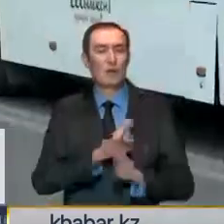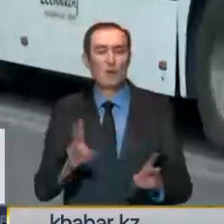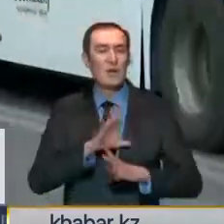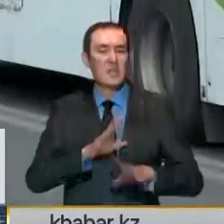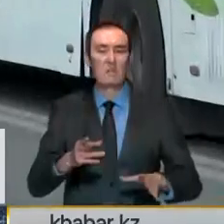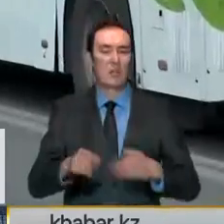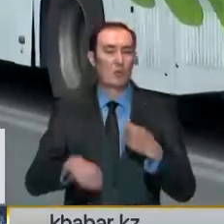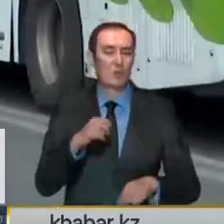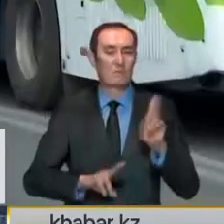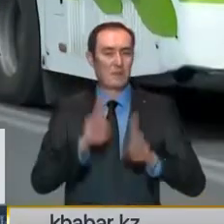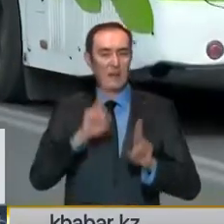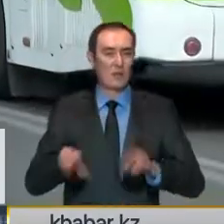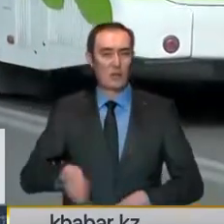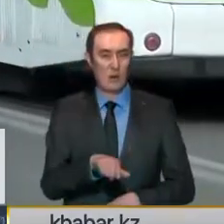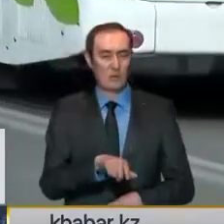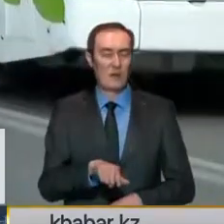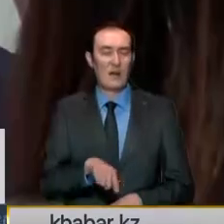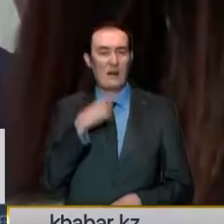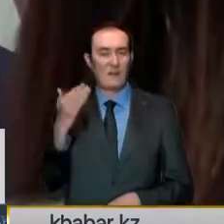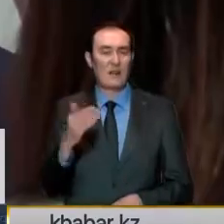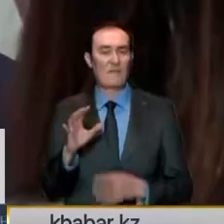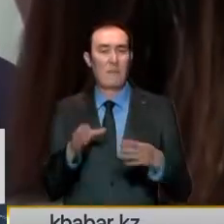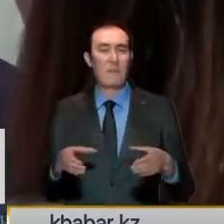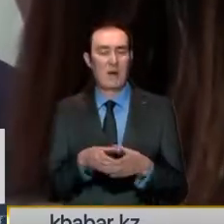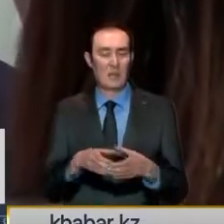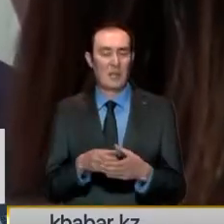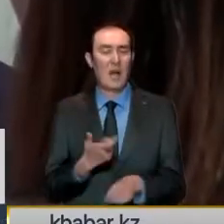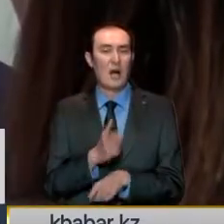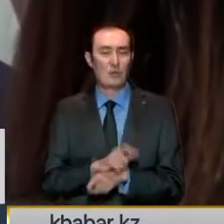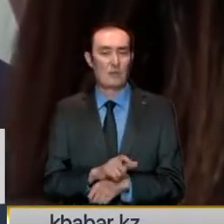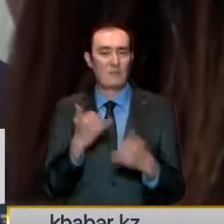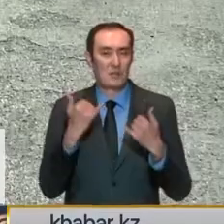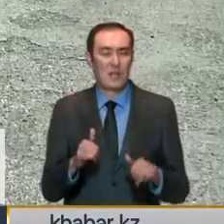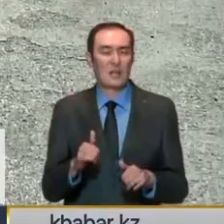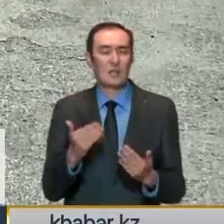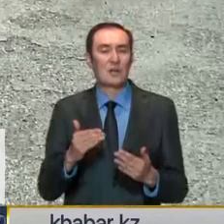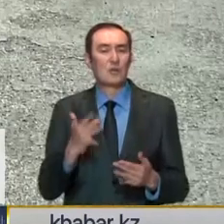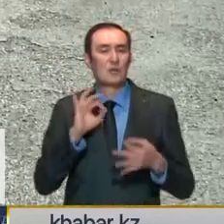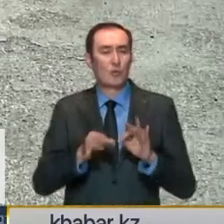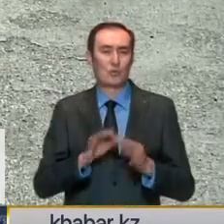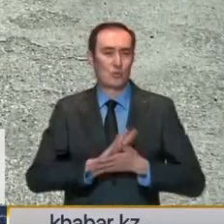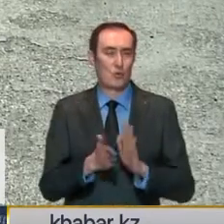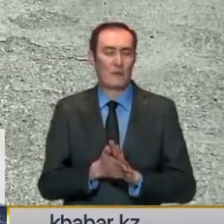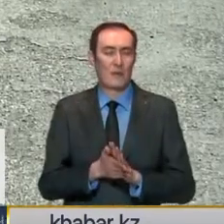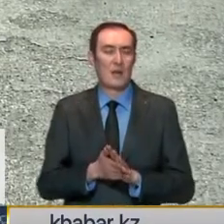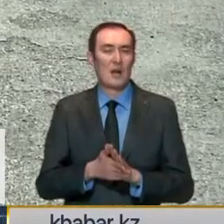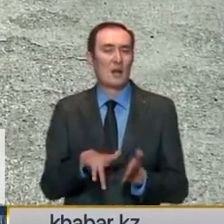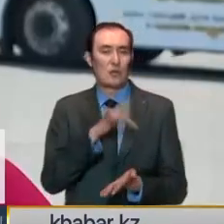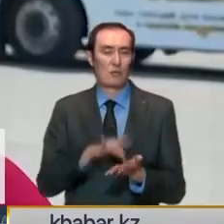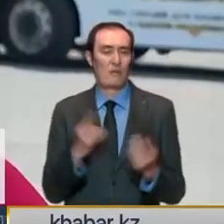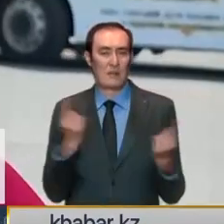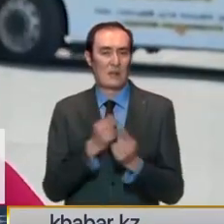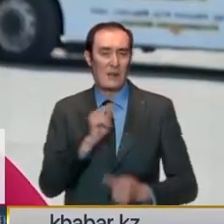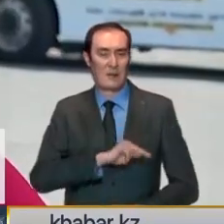не нарушил правила дорожного движения, отмечают в автопарке. Это особенно впечатляет на фоне сложных условий городского трафика.